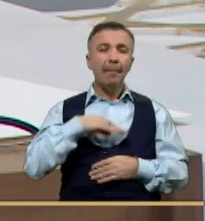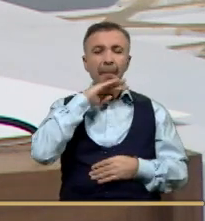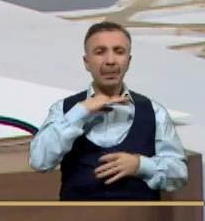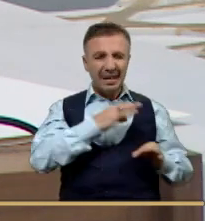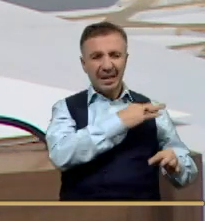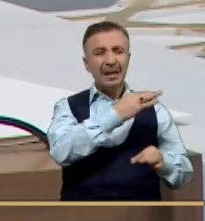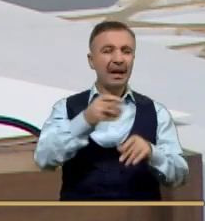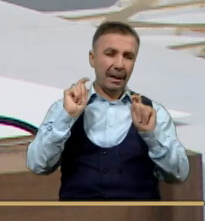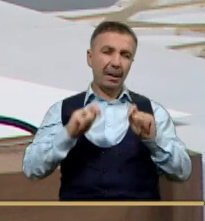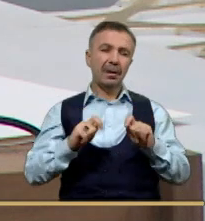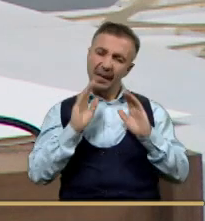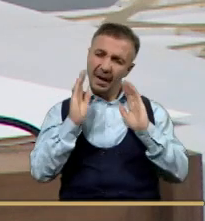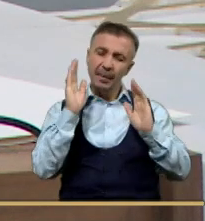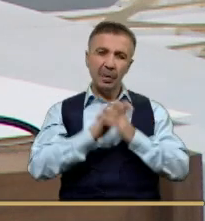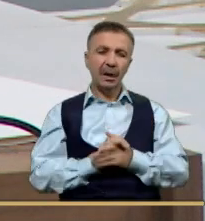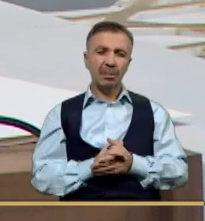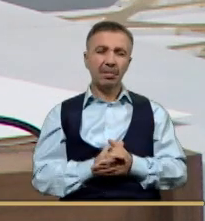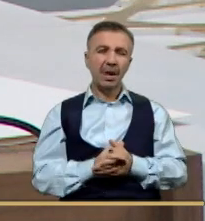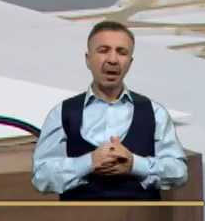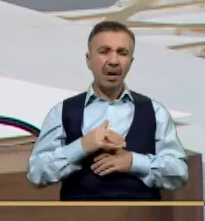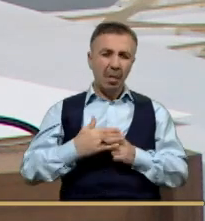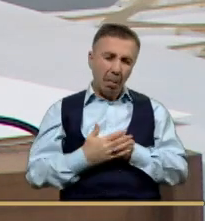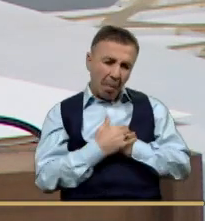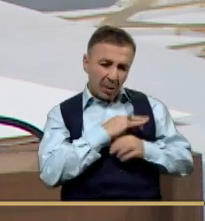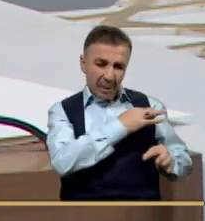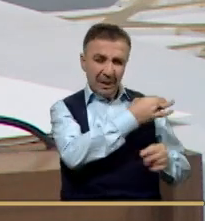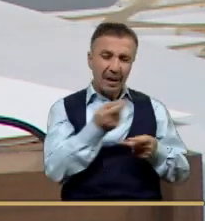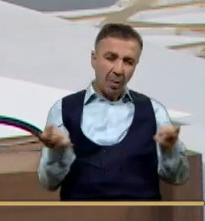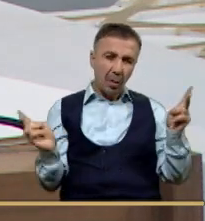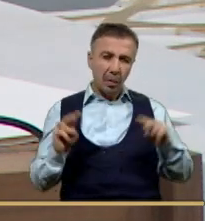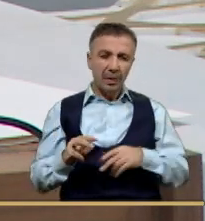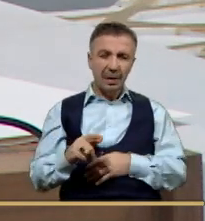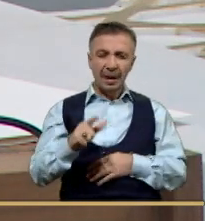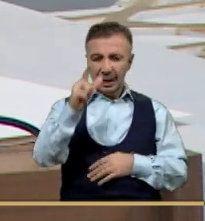devam etmektedirler. İşte Irak'ı yerle bir ettiler.